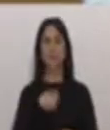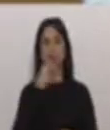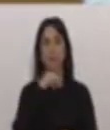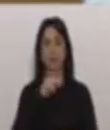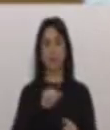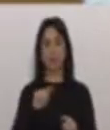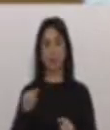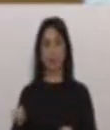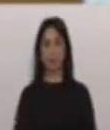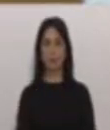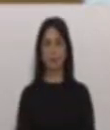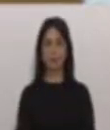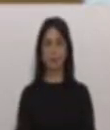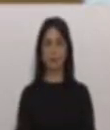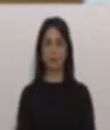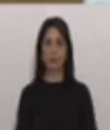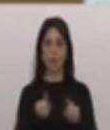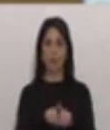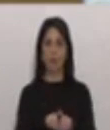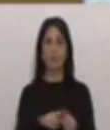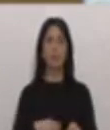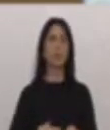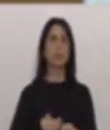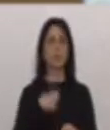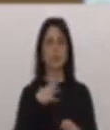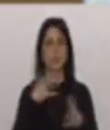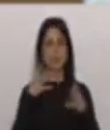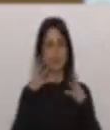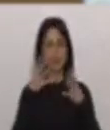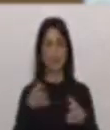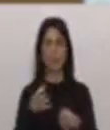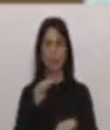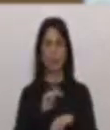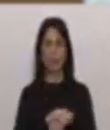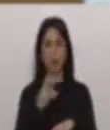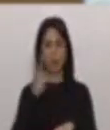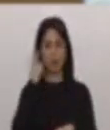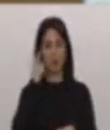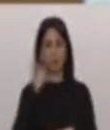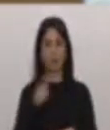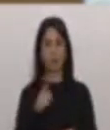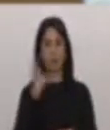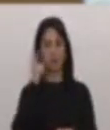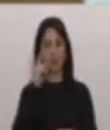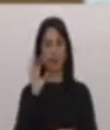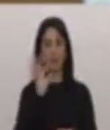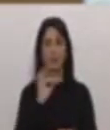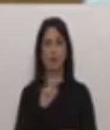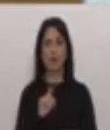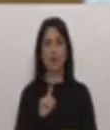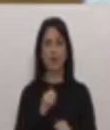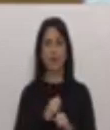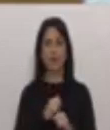დანაშაულები. ასეთი საზარელი და მხეცური ფაქტები უნდა გვაფიქრებდეს. გვაფიქრებდეს იმაზე, თუ რის